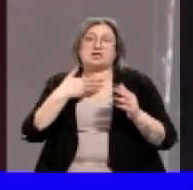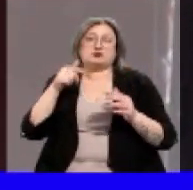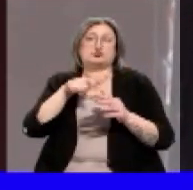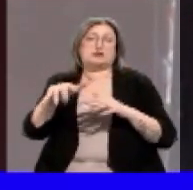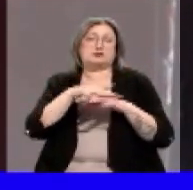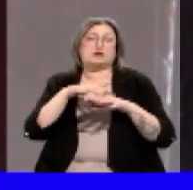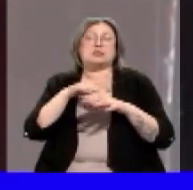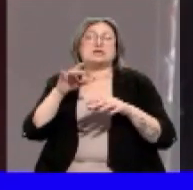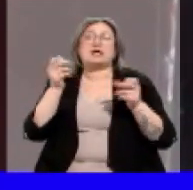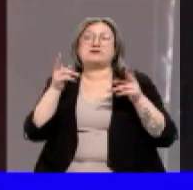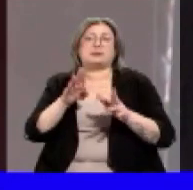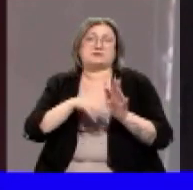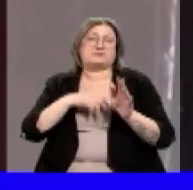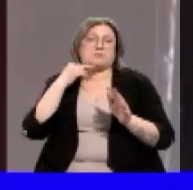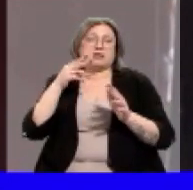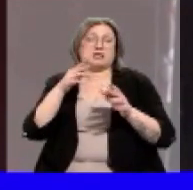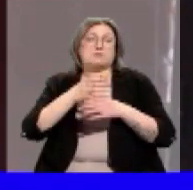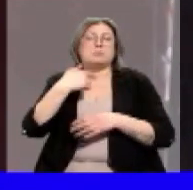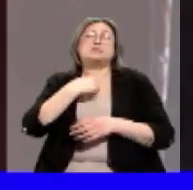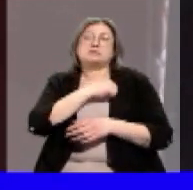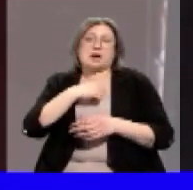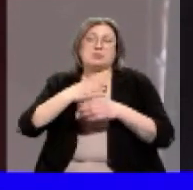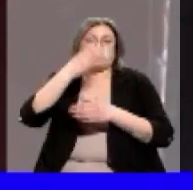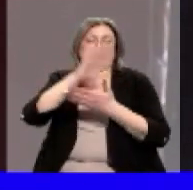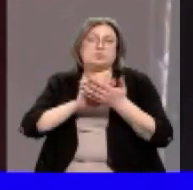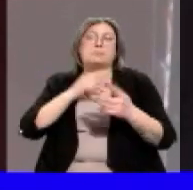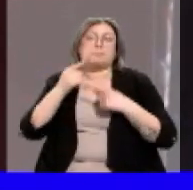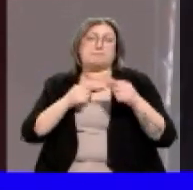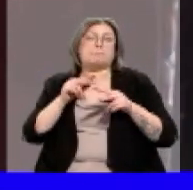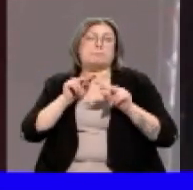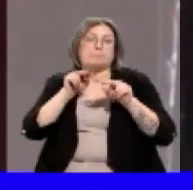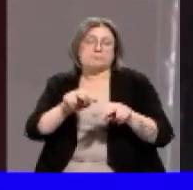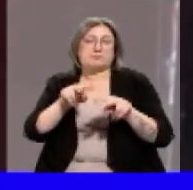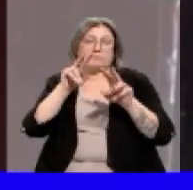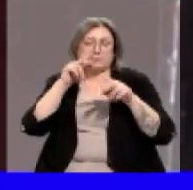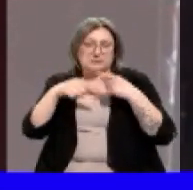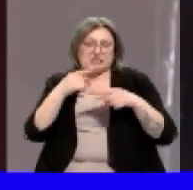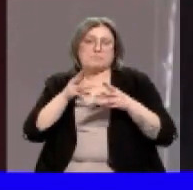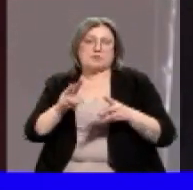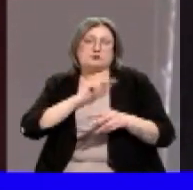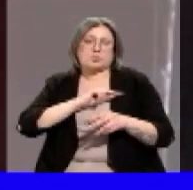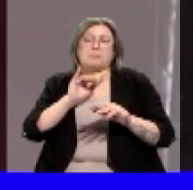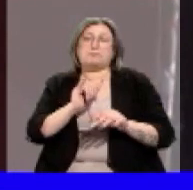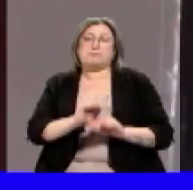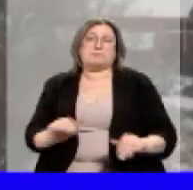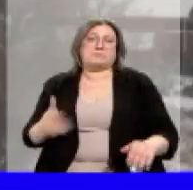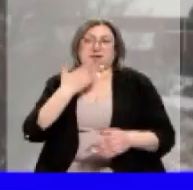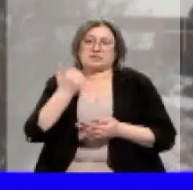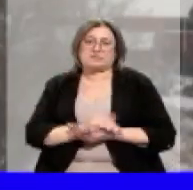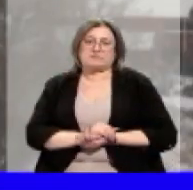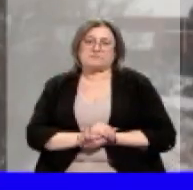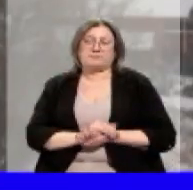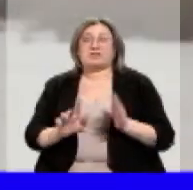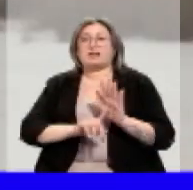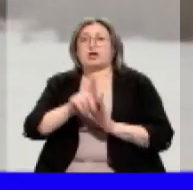сельчан. Не оставляйте без внимания. Дымоход мы чистим сами. Исправность печи проверяем регулярно. Маленьких детей дома нет.